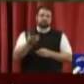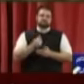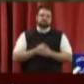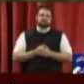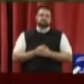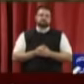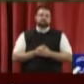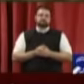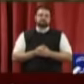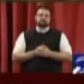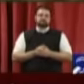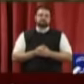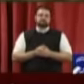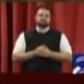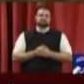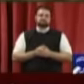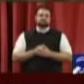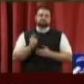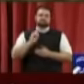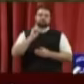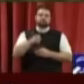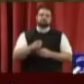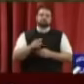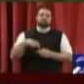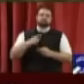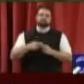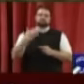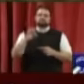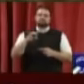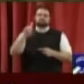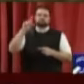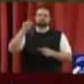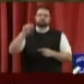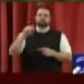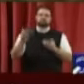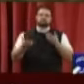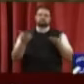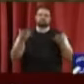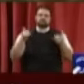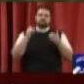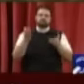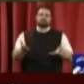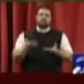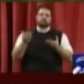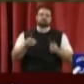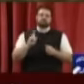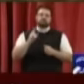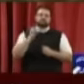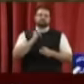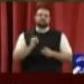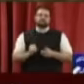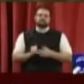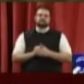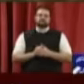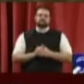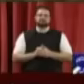Și dai în fiecare seară? N-ai dat? Sunt cu 10 sau 20 de kilogram mai ușoară, nu mai slabă. Atenție, nu folosiți slabă. aceea,